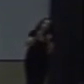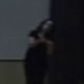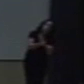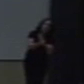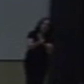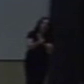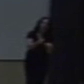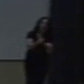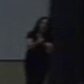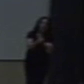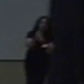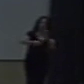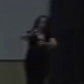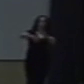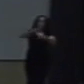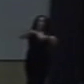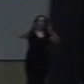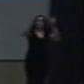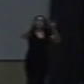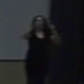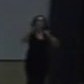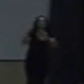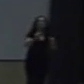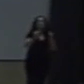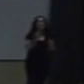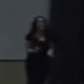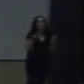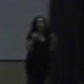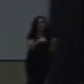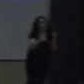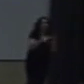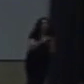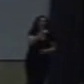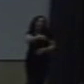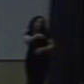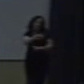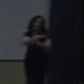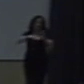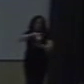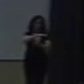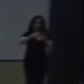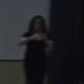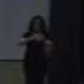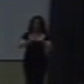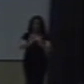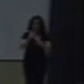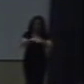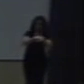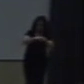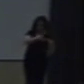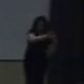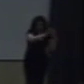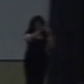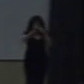al títol del debat d'avui, que era la responsabilitat social i l'ètica dels mitjans. Perquè entre altres coses, perdoneu, vaig enllaçar una